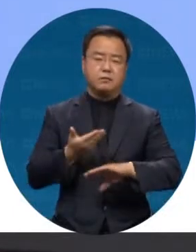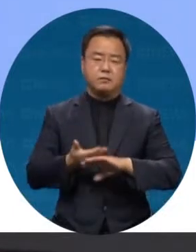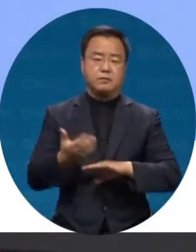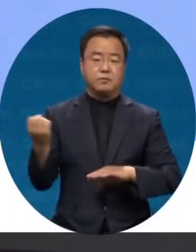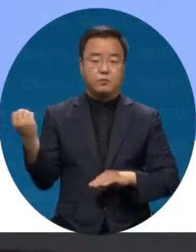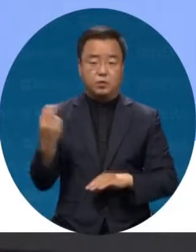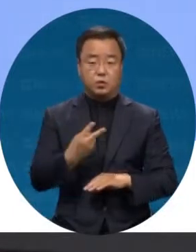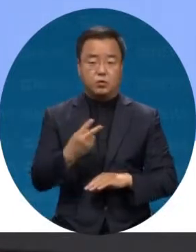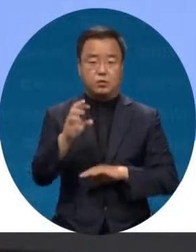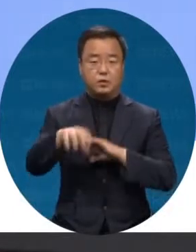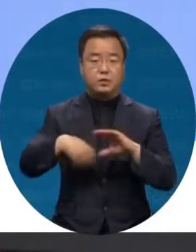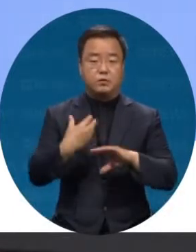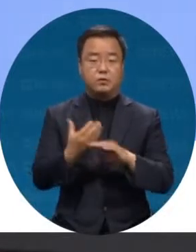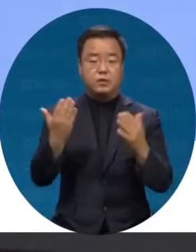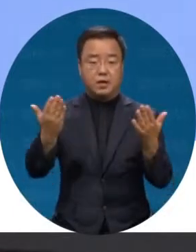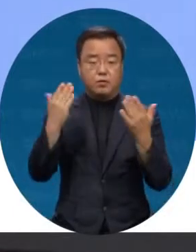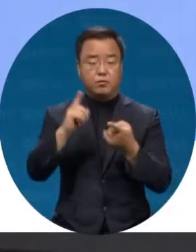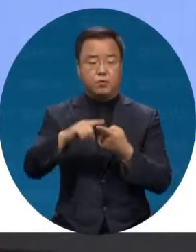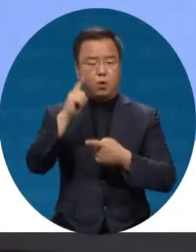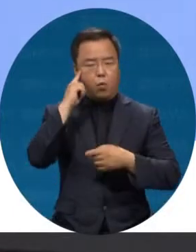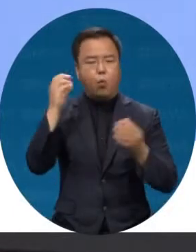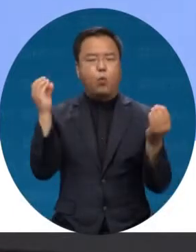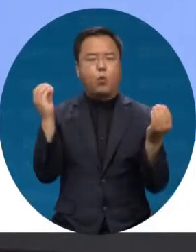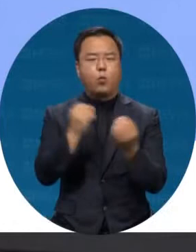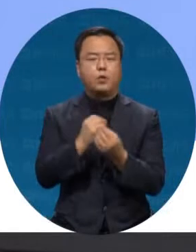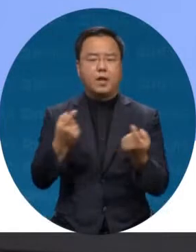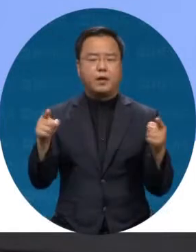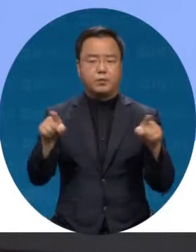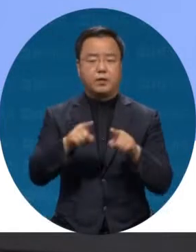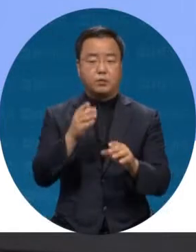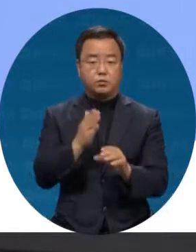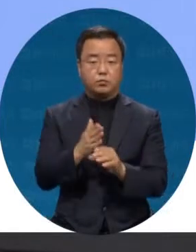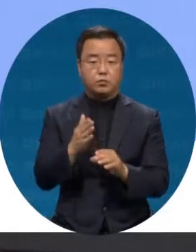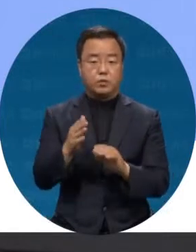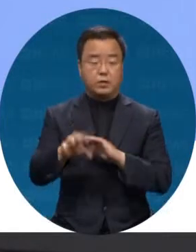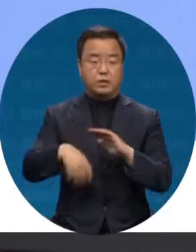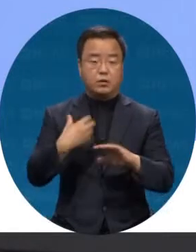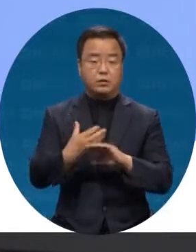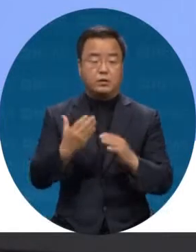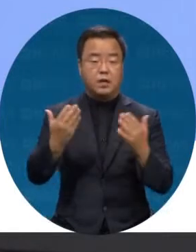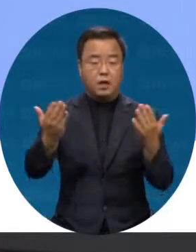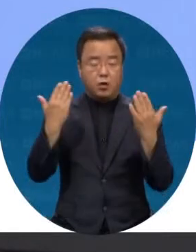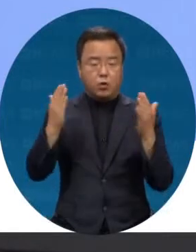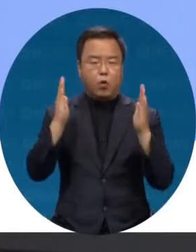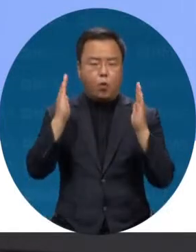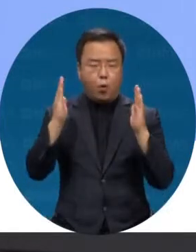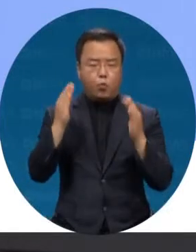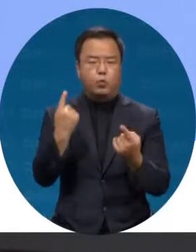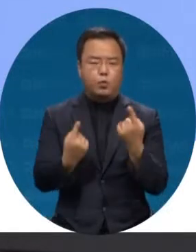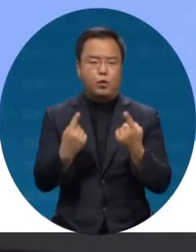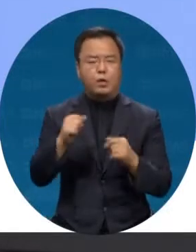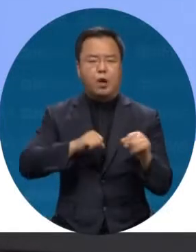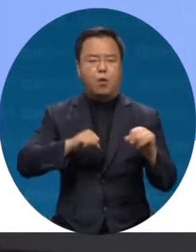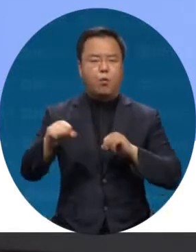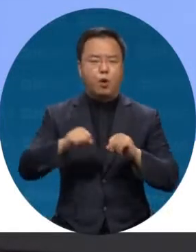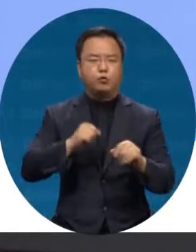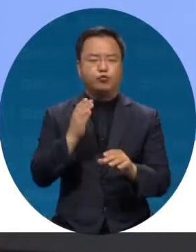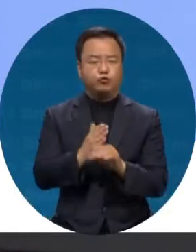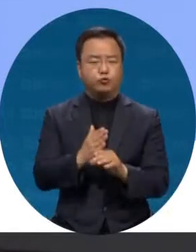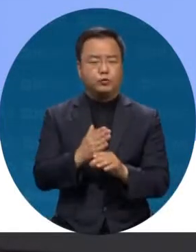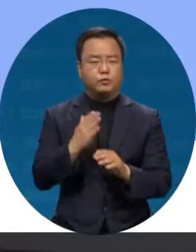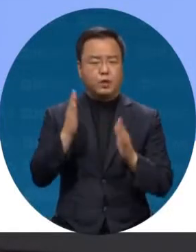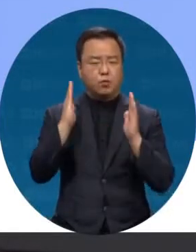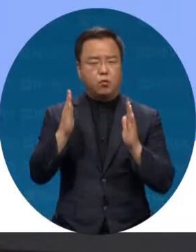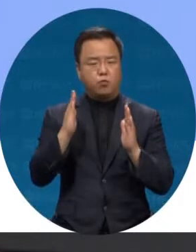여기에는 혁신학교에 대한 업무에도 깔려있는데 지역혁신 학교는 공부보다 다양한 활동 중심 이라는 학습에 대한